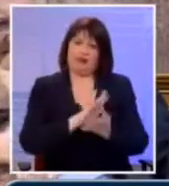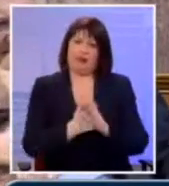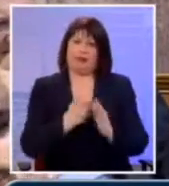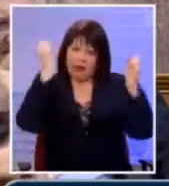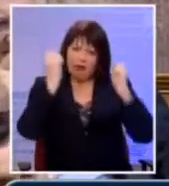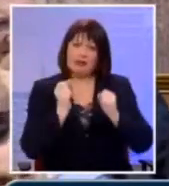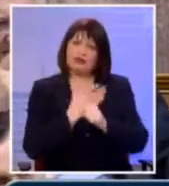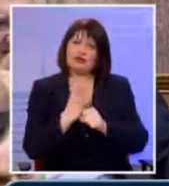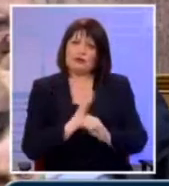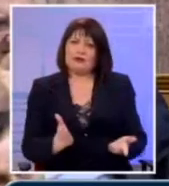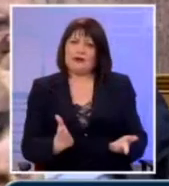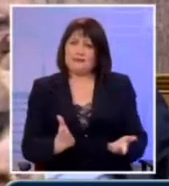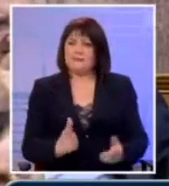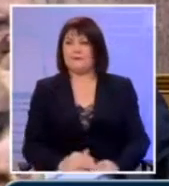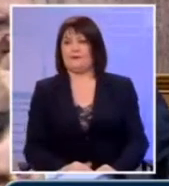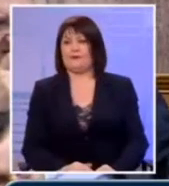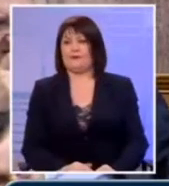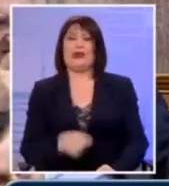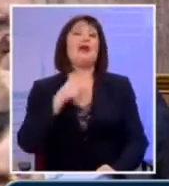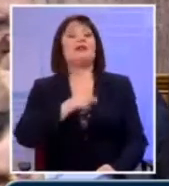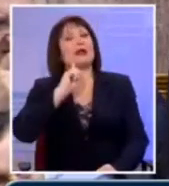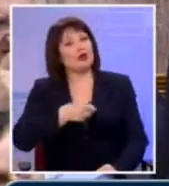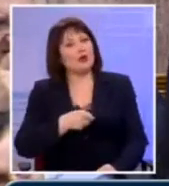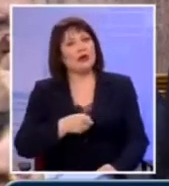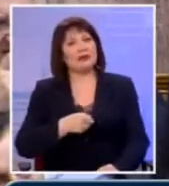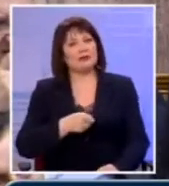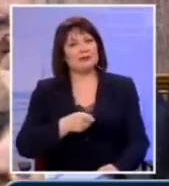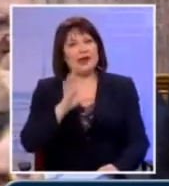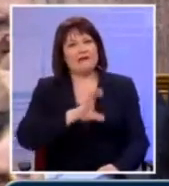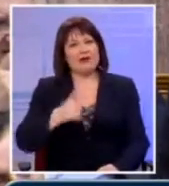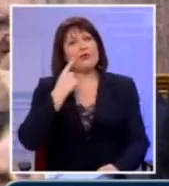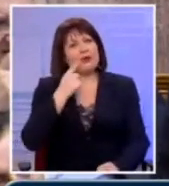πολιτική ακόμα και από εκείνους που την επέβαλαν αποδεικνύεται αποτυχημένη πολιτική.